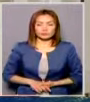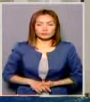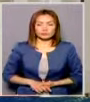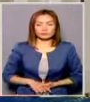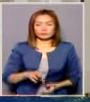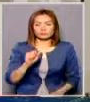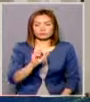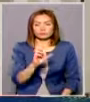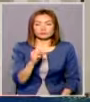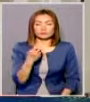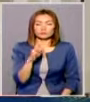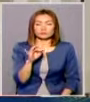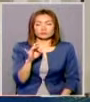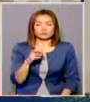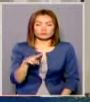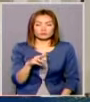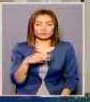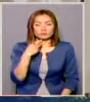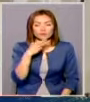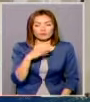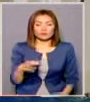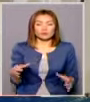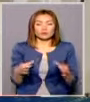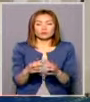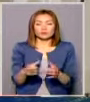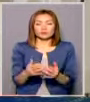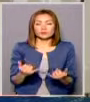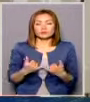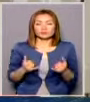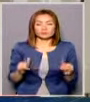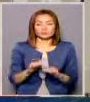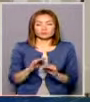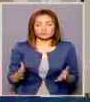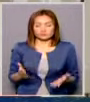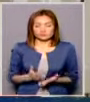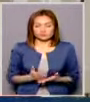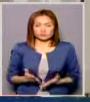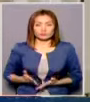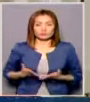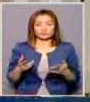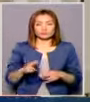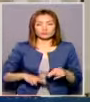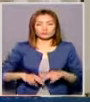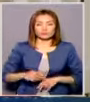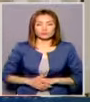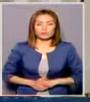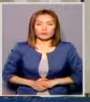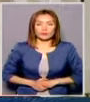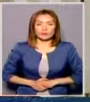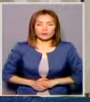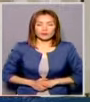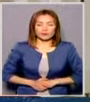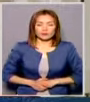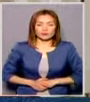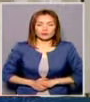башқұрт татарлар деген ансамбль келіп, өте жақсы концерт қойып жатыр. Осы постоянно келіп